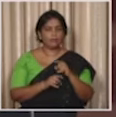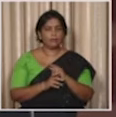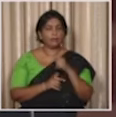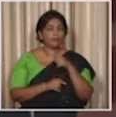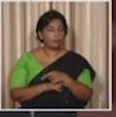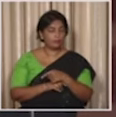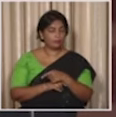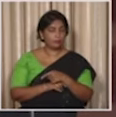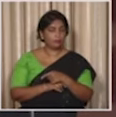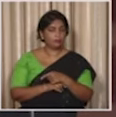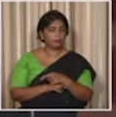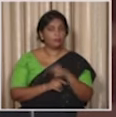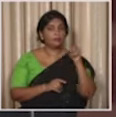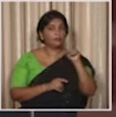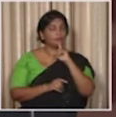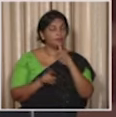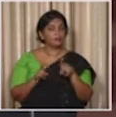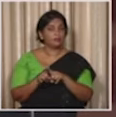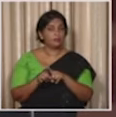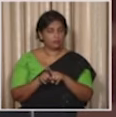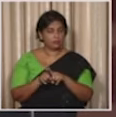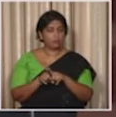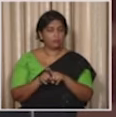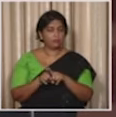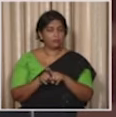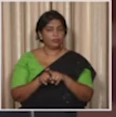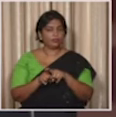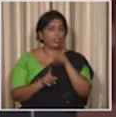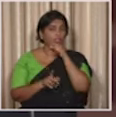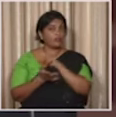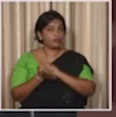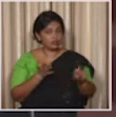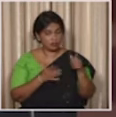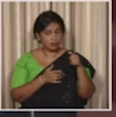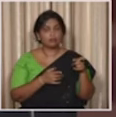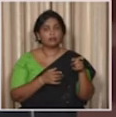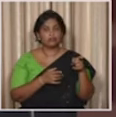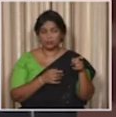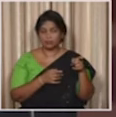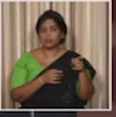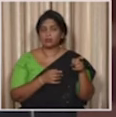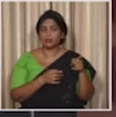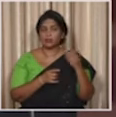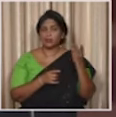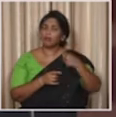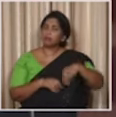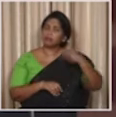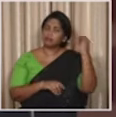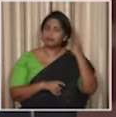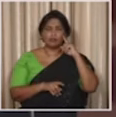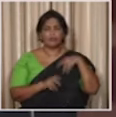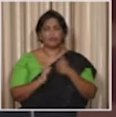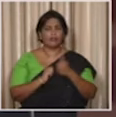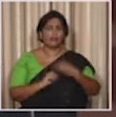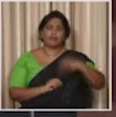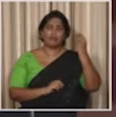me obutwa kini vidhi ada wisrama kia ayat. Di mana orang vidhi ada, beri kerjaan